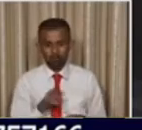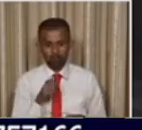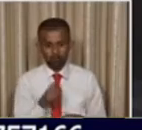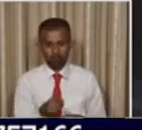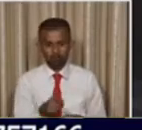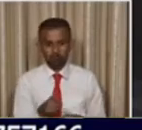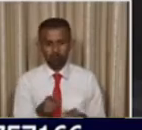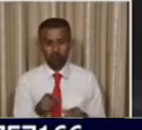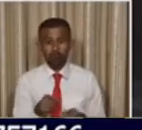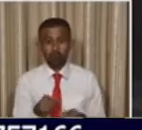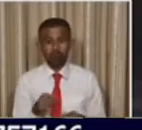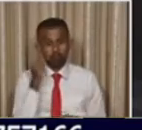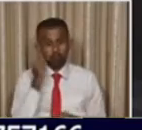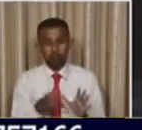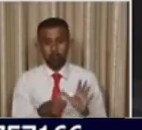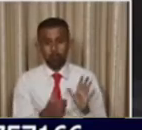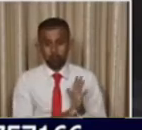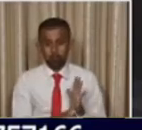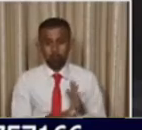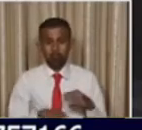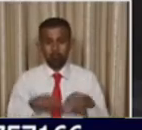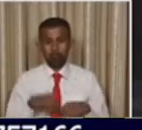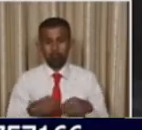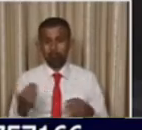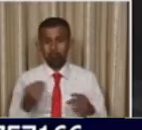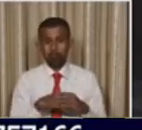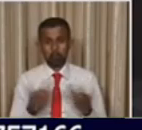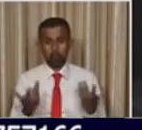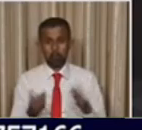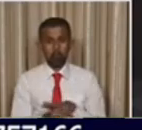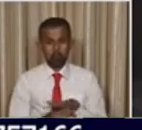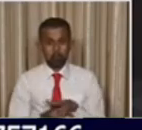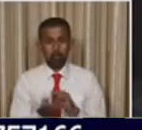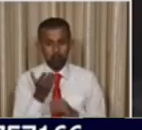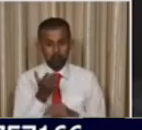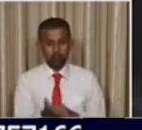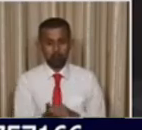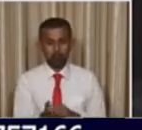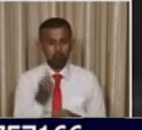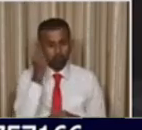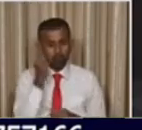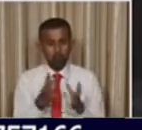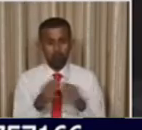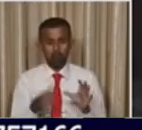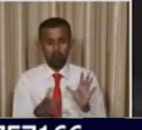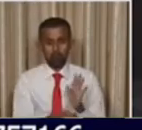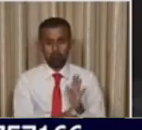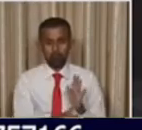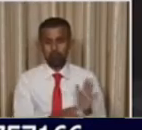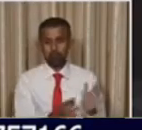ஆகவே அவர்கள் இந்த அரசியலிலே பங்கெடுக்கக்கூடிய வகையிலே வந்து நீங்கள் இந்த பயங்கரவாத தடைச்சட்டத்தை நீக்க வேண்டும் என்றும் இந்த இடத்திலே நான் உங்களிடம் வினயமாக ஒரு